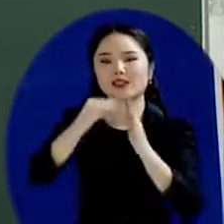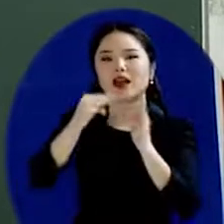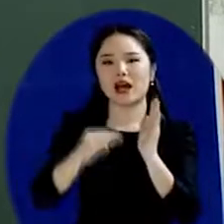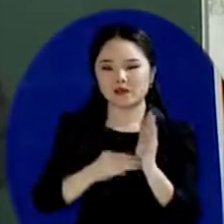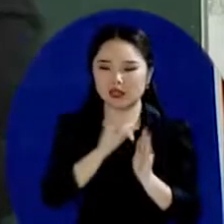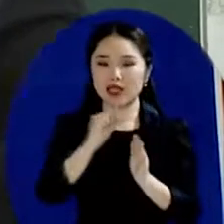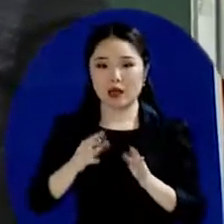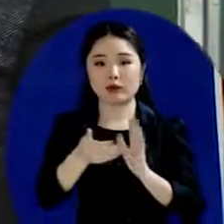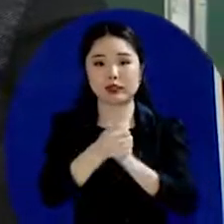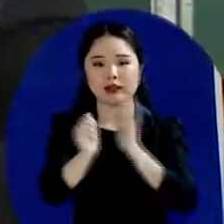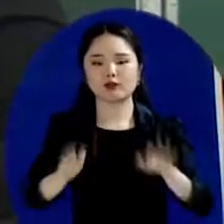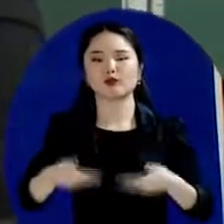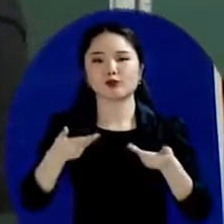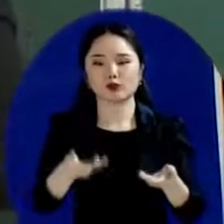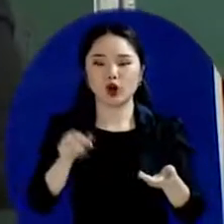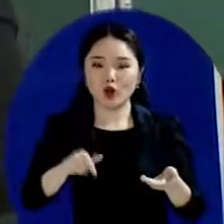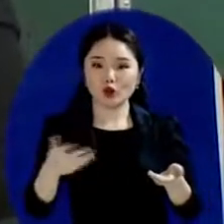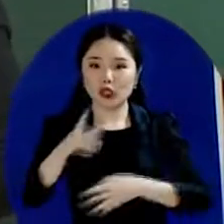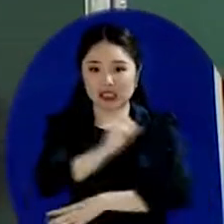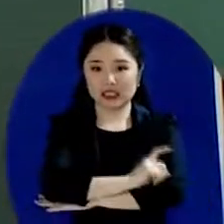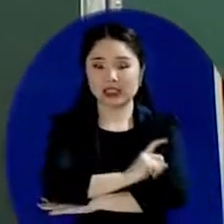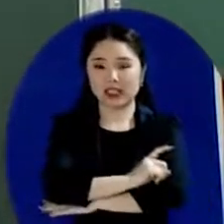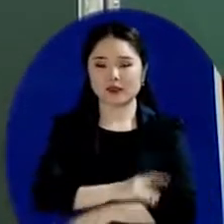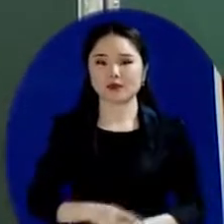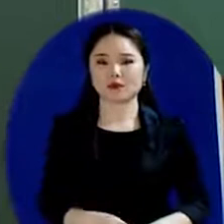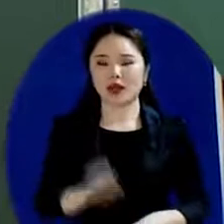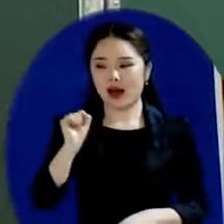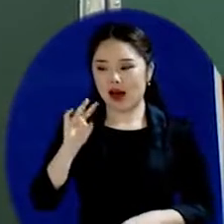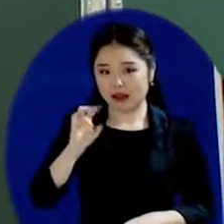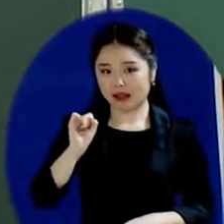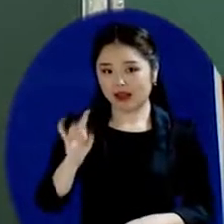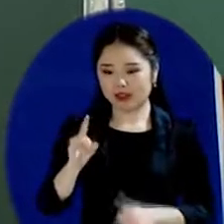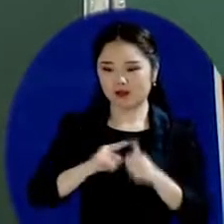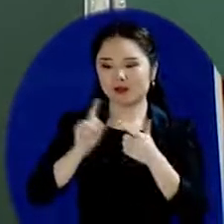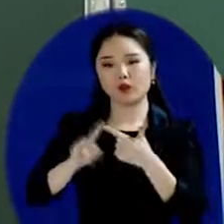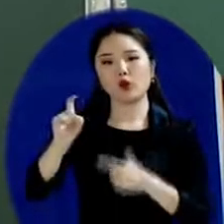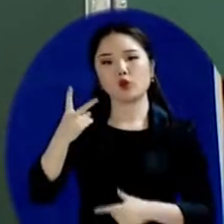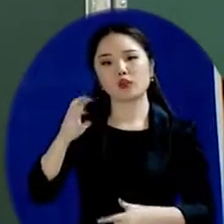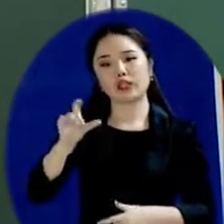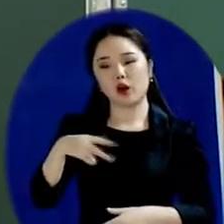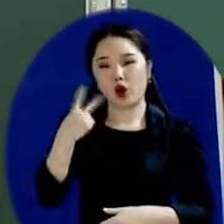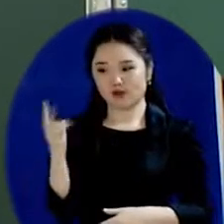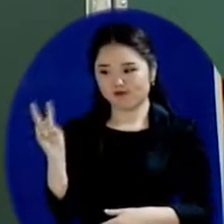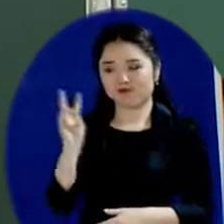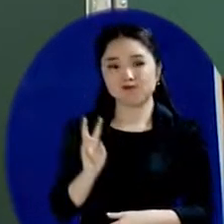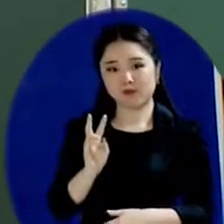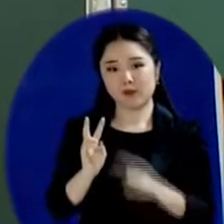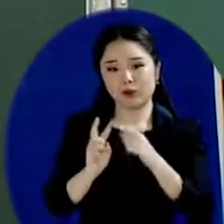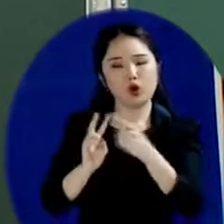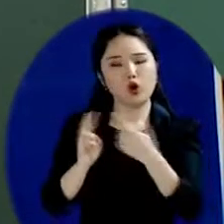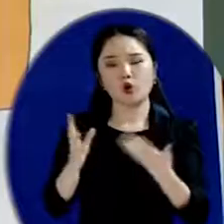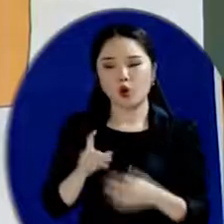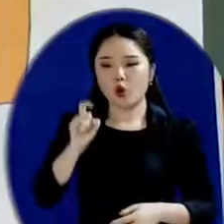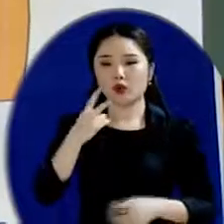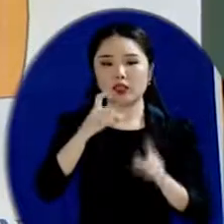юм чадвартай болно. За өнөөдөр бидний хичээл дээр маань анар хүслэн гэдэг хоёр хүүхэд хүрэлцэн ирсэн байна. Хүслэнгийн